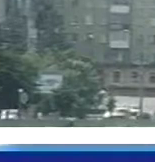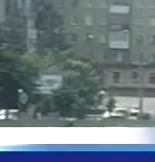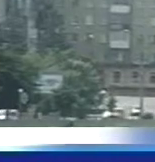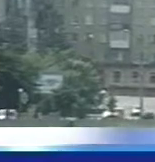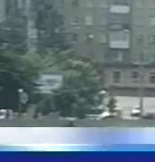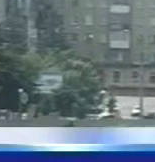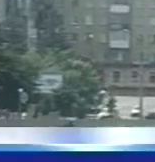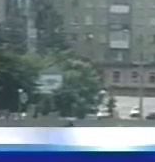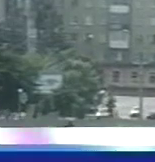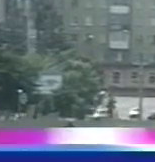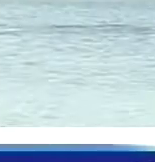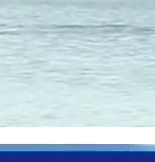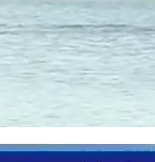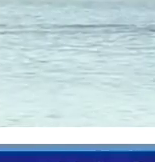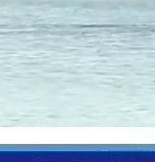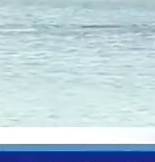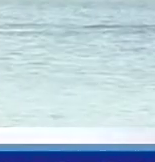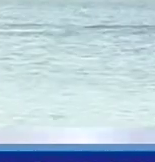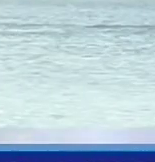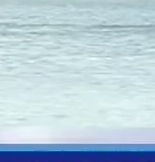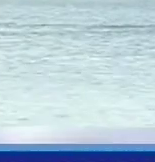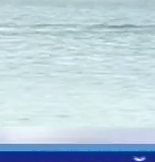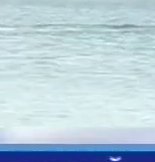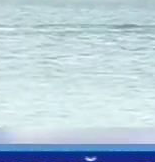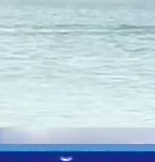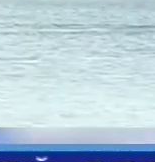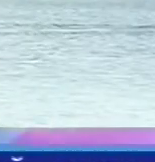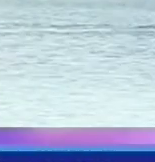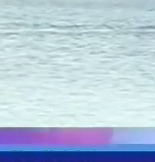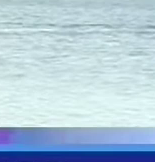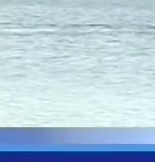МУЗЫКАЛЬНАЯ ЗАСТАВКА